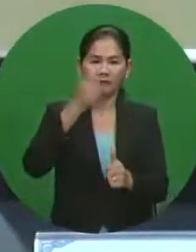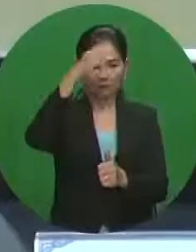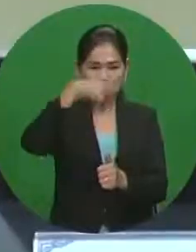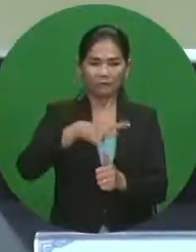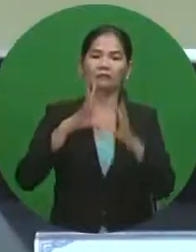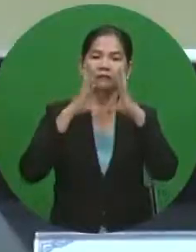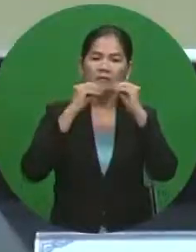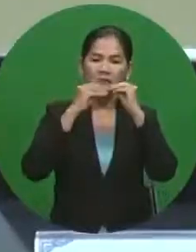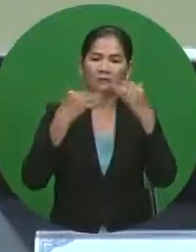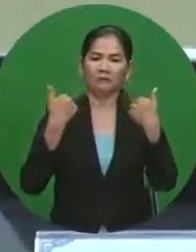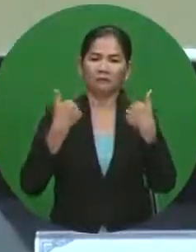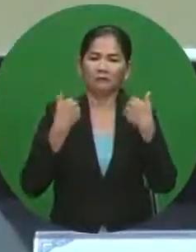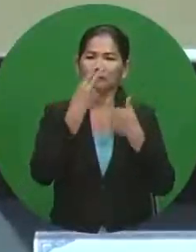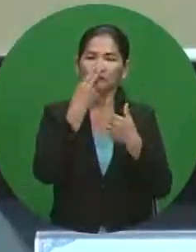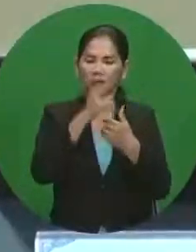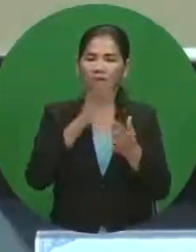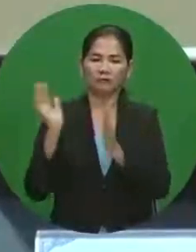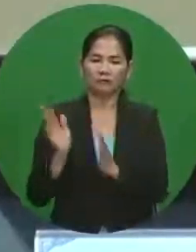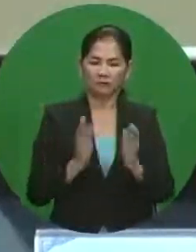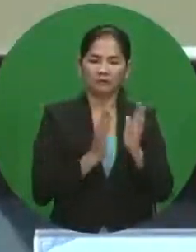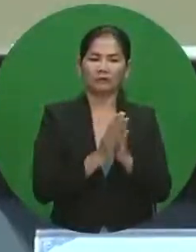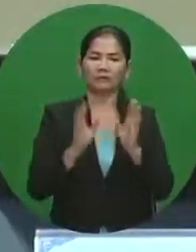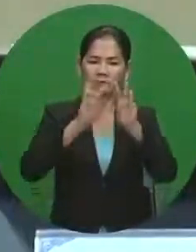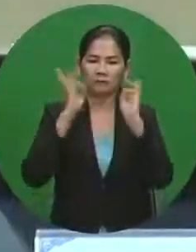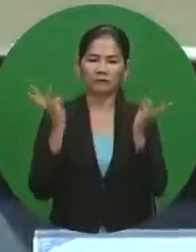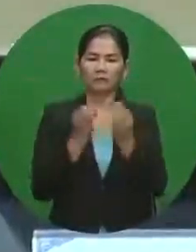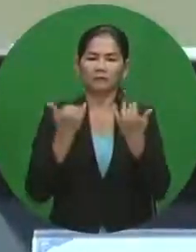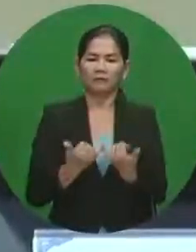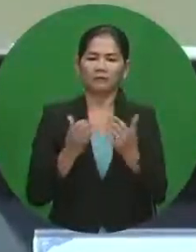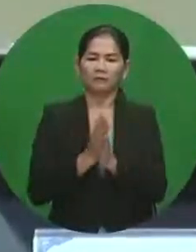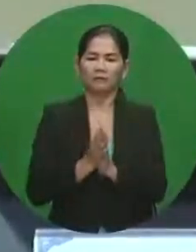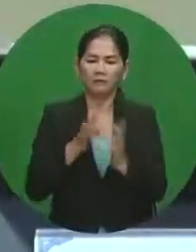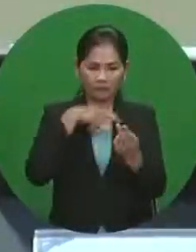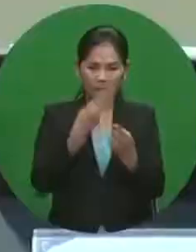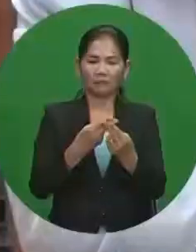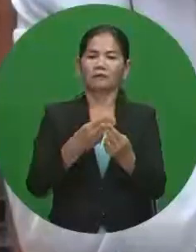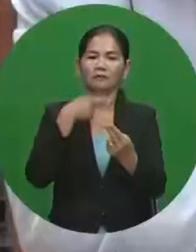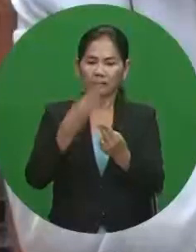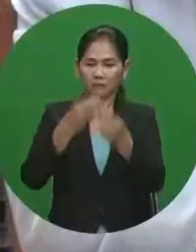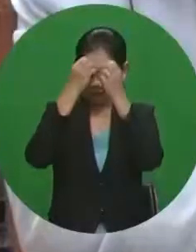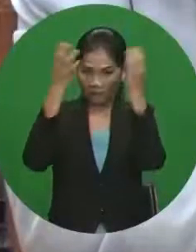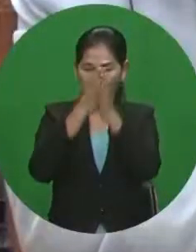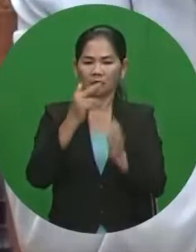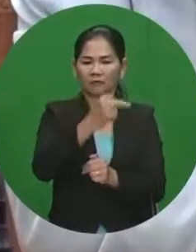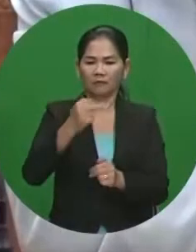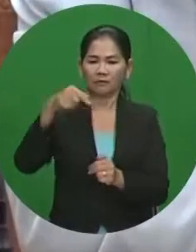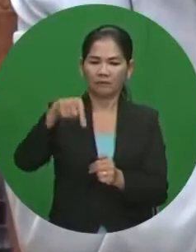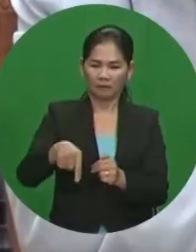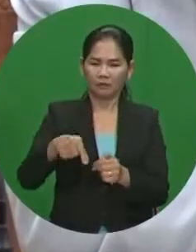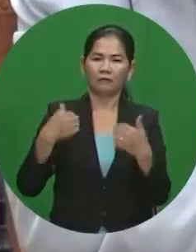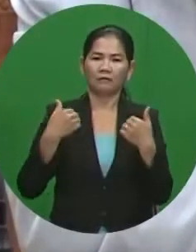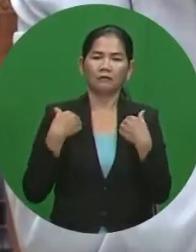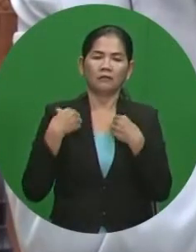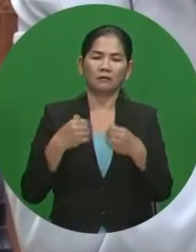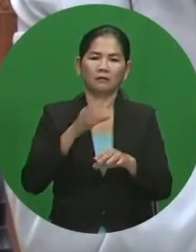អង្គសន្និបាតក៏មានការរៀបចំជាសិក្ខាសាលាមួយសម្រាប់ឲ្យអ្នកឆ្លងឆ្លើយព័ត៌មានរបស់ទូរទស្សន៍ជាតិកម្ពុជាតាម